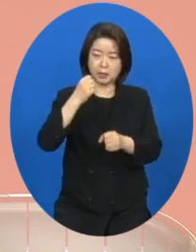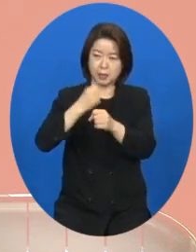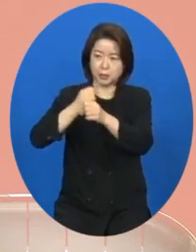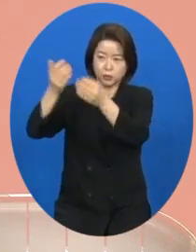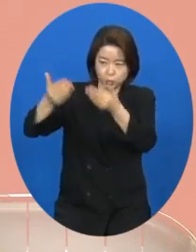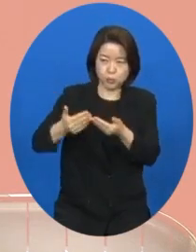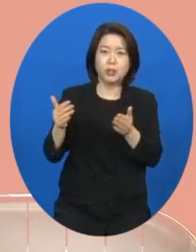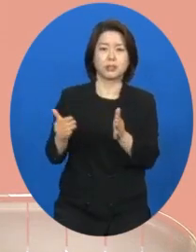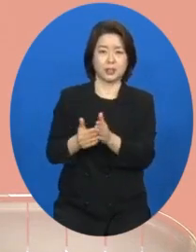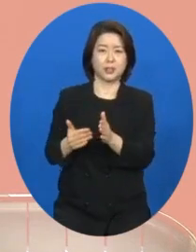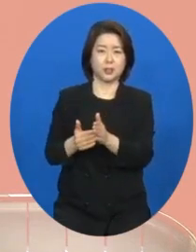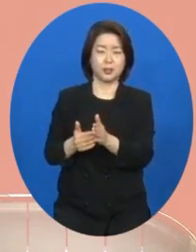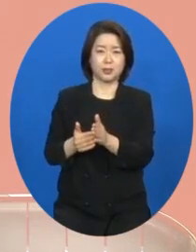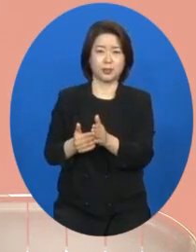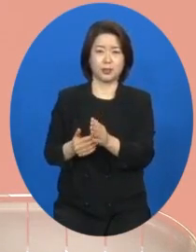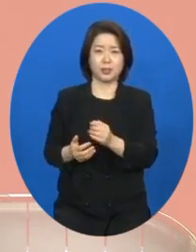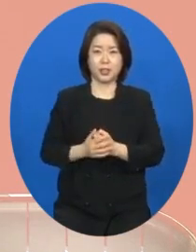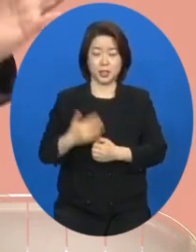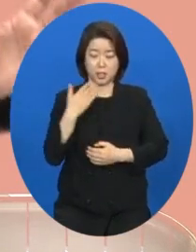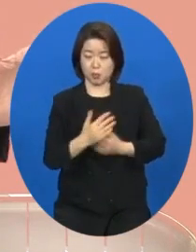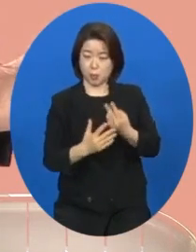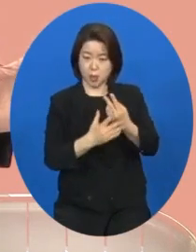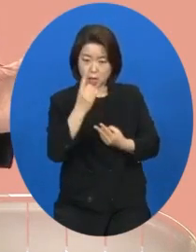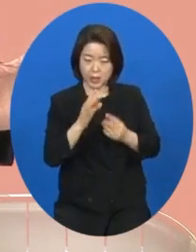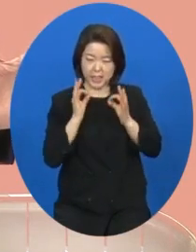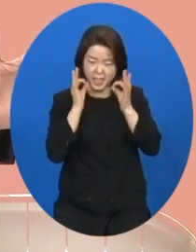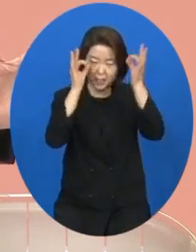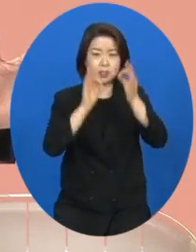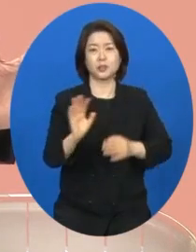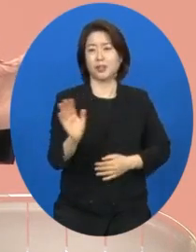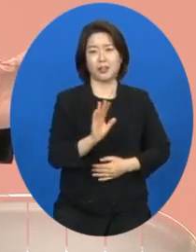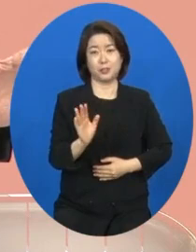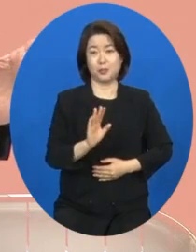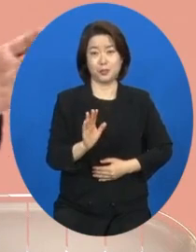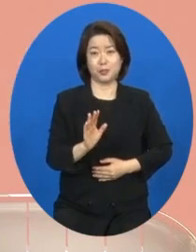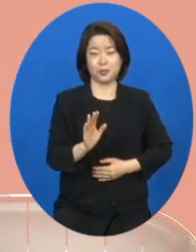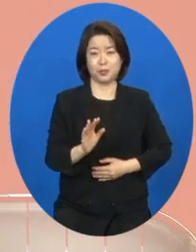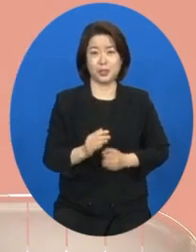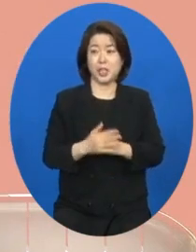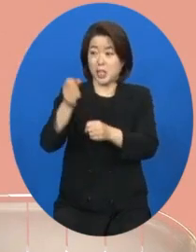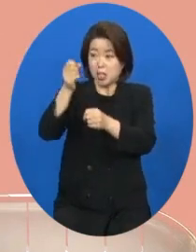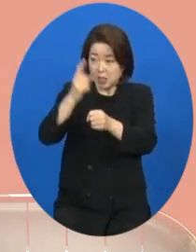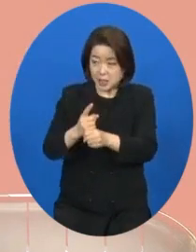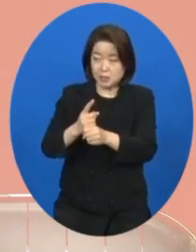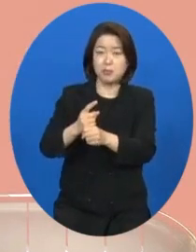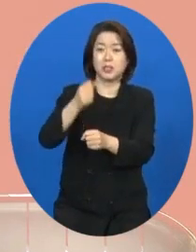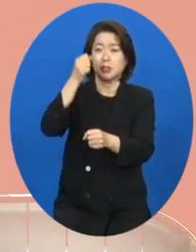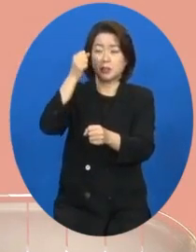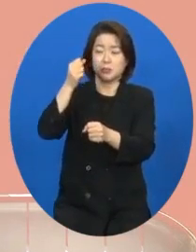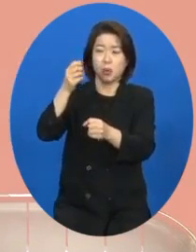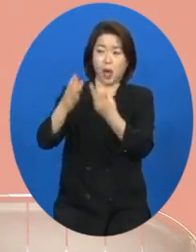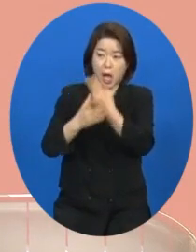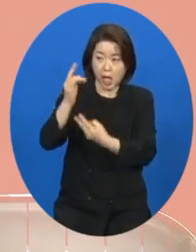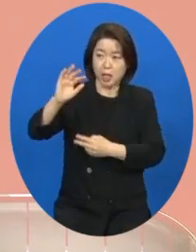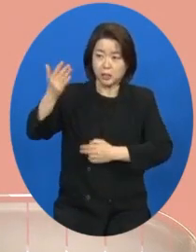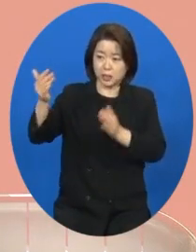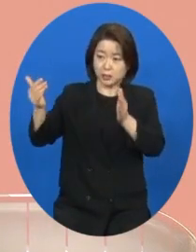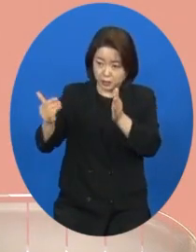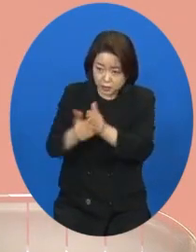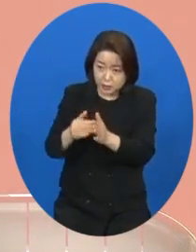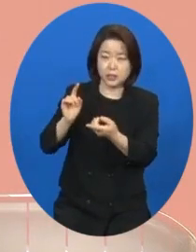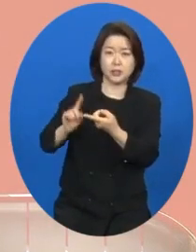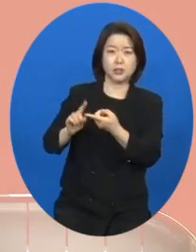주셨어요. 한 몸이 되도록 노력하는 거 아니에요. 한 몸이 되었음을 믿을 뿐인